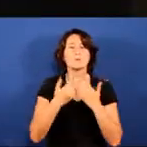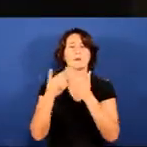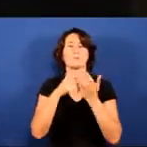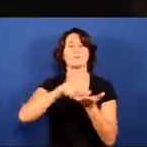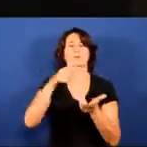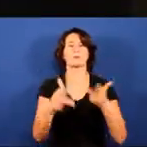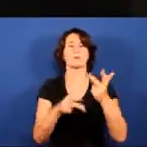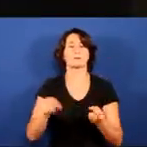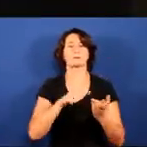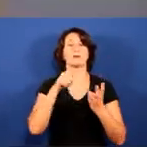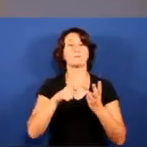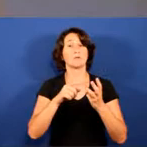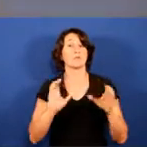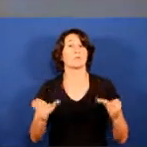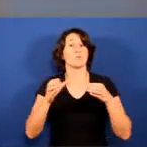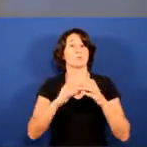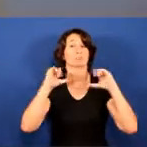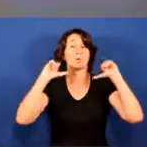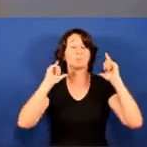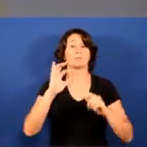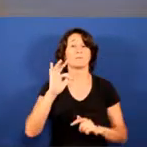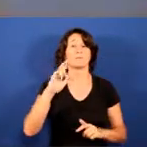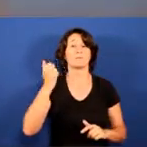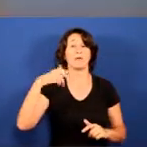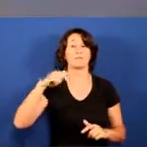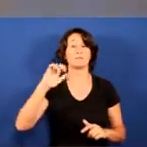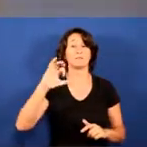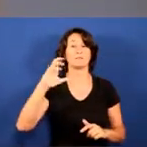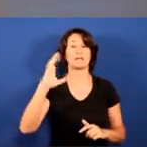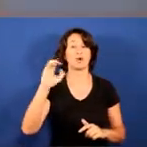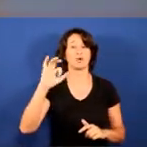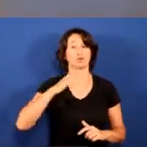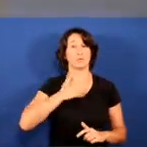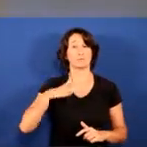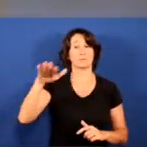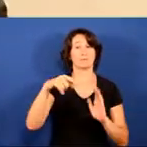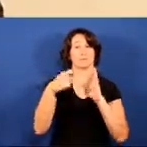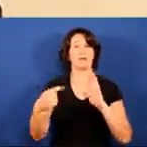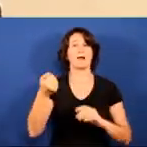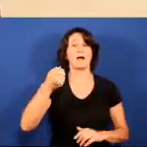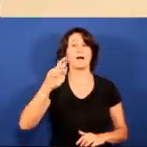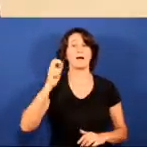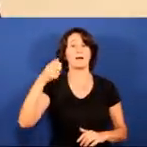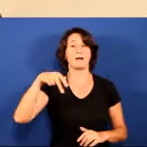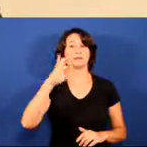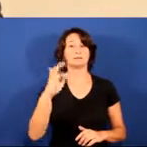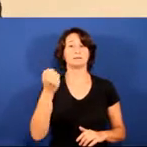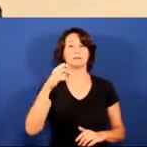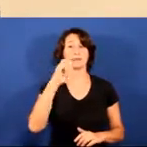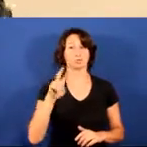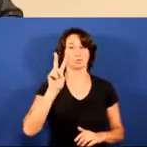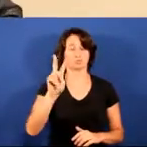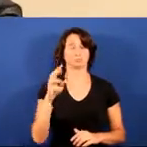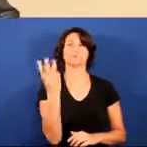Frantziskotarren ordezkariak eta Juan Mari Torrealdai Euskaltzain osoak, Luis Villasanteren lanen bertsio digitalizatua aurkeztu